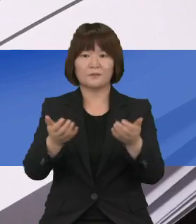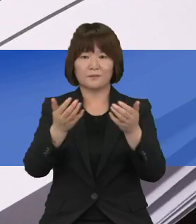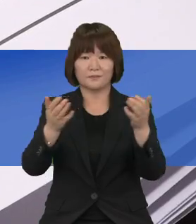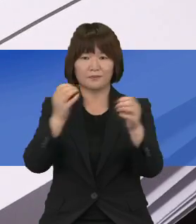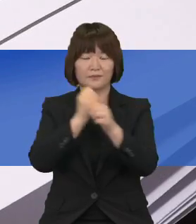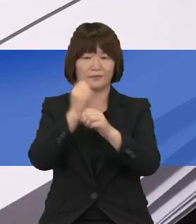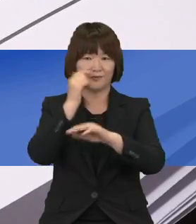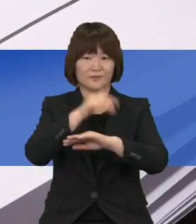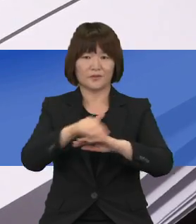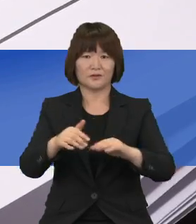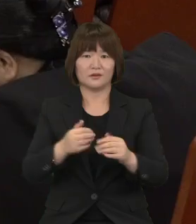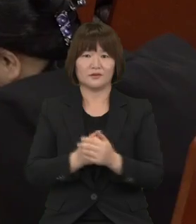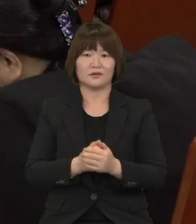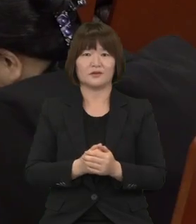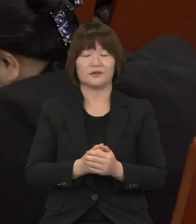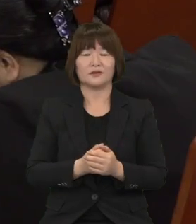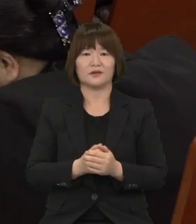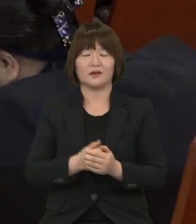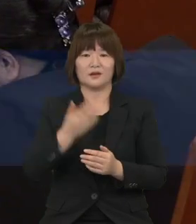도모한다는 방침입니다.